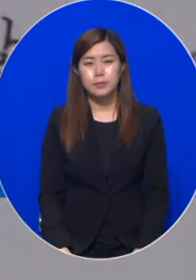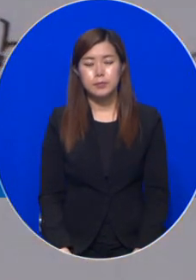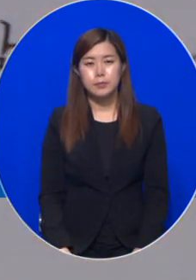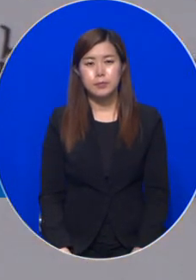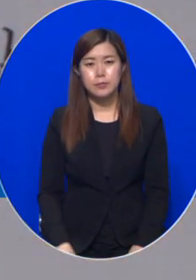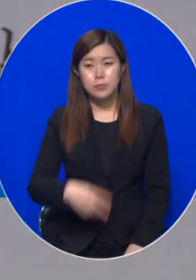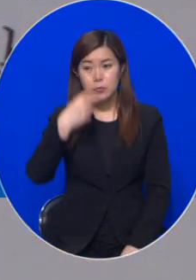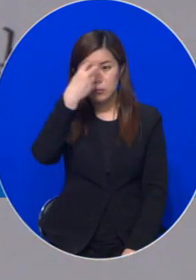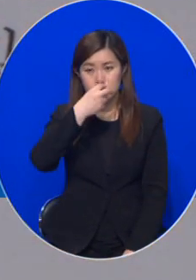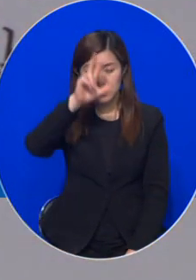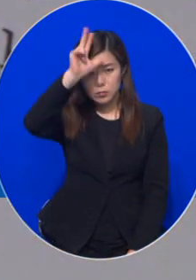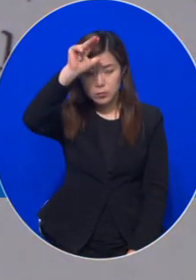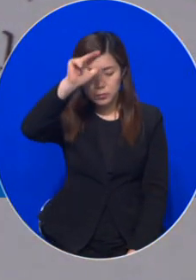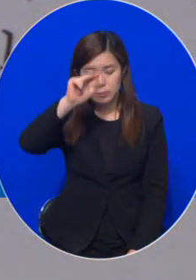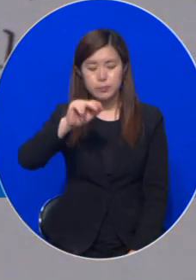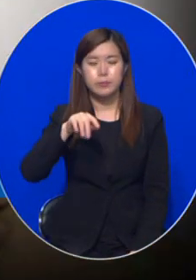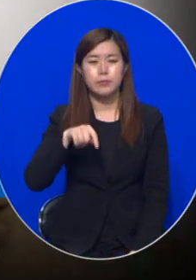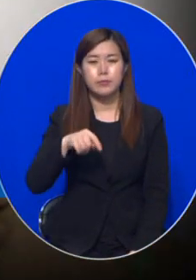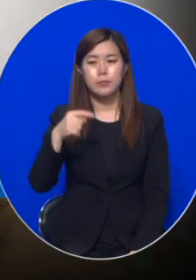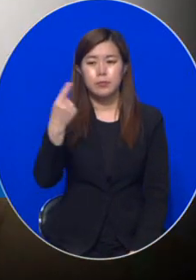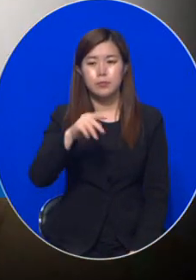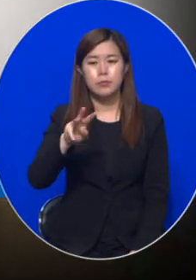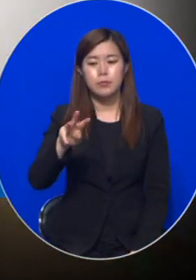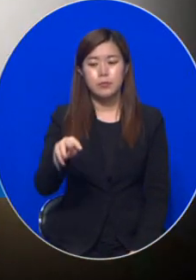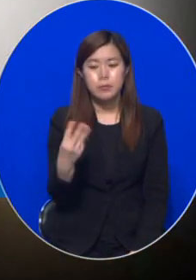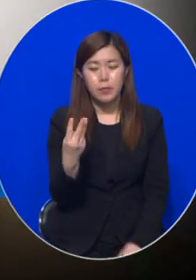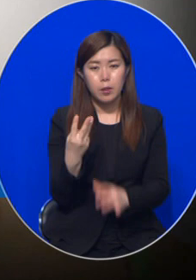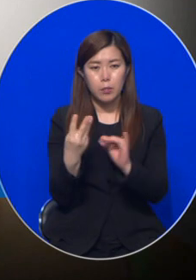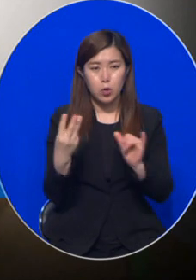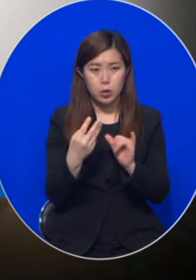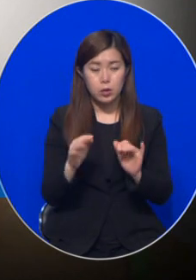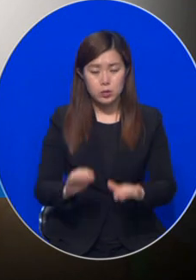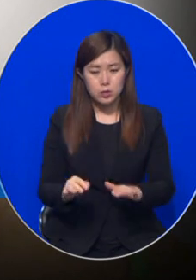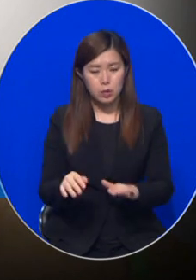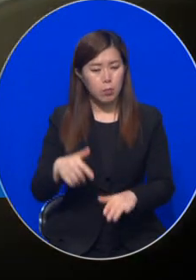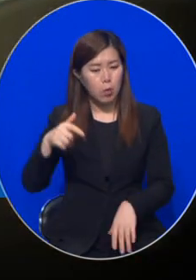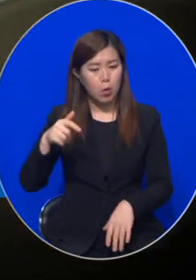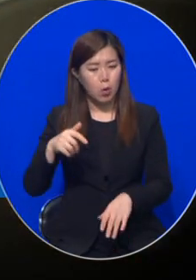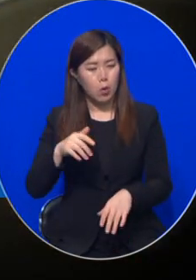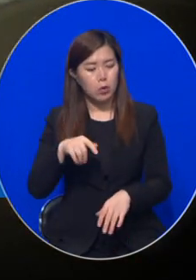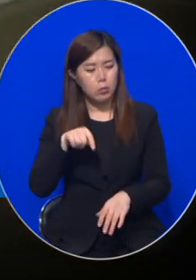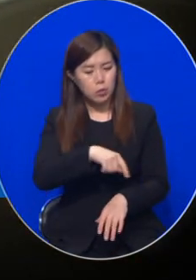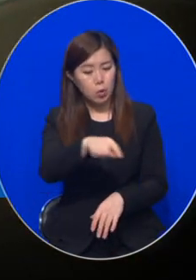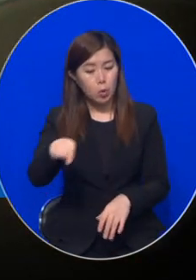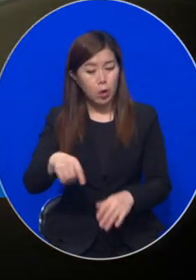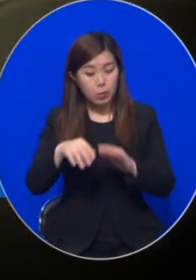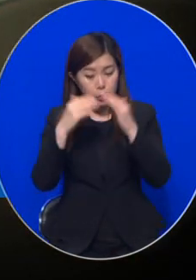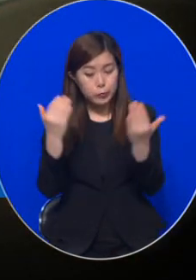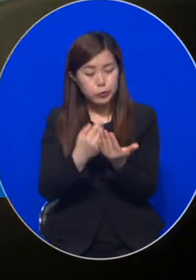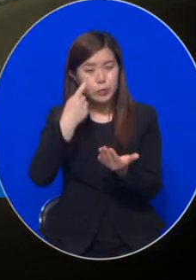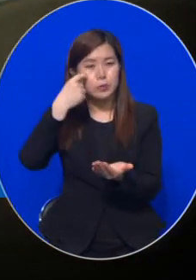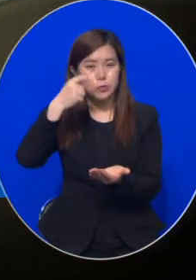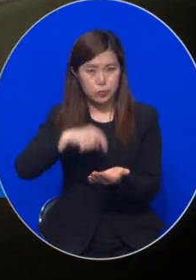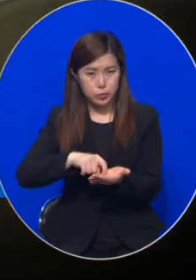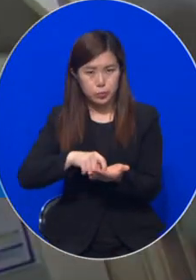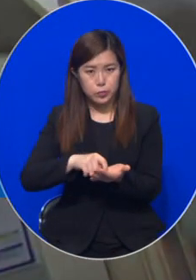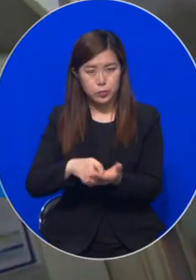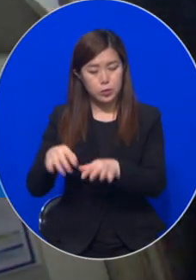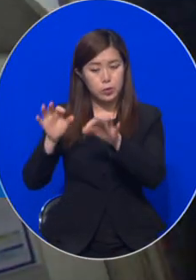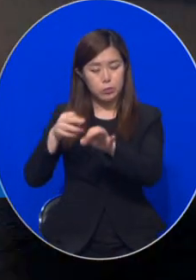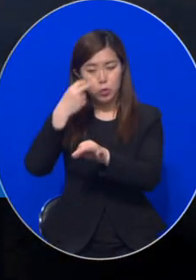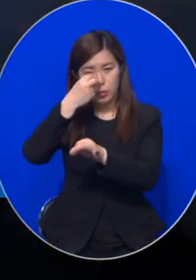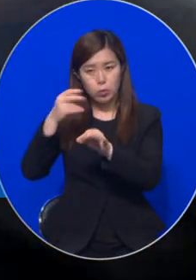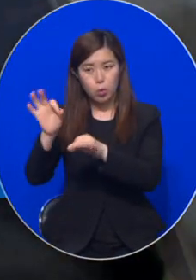수사 인력 1,300여 명이 투입돼 조직적인 불법 행위와 보이스피싱 등 신종 수법을 단속하고